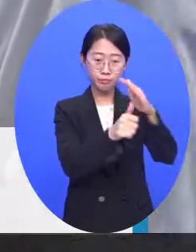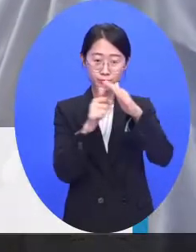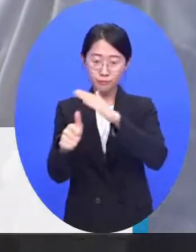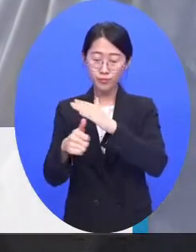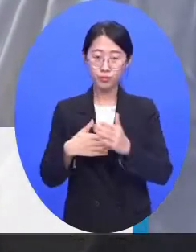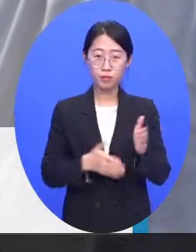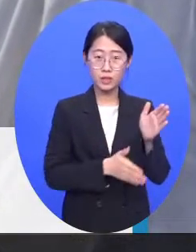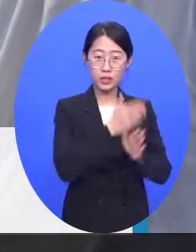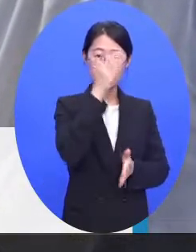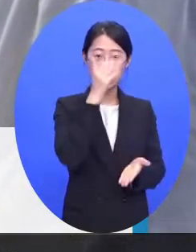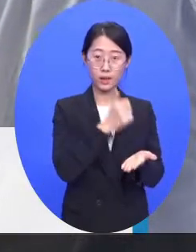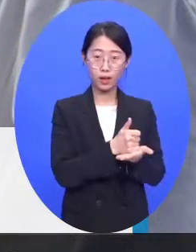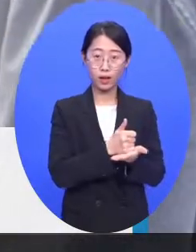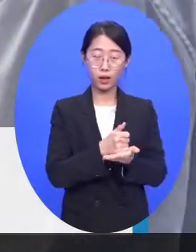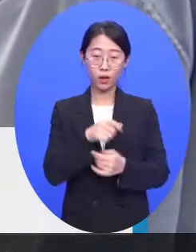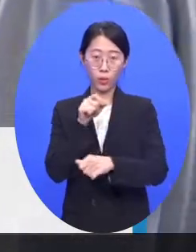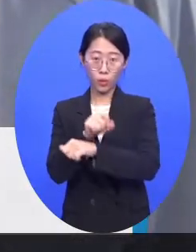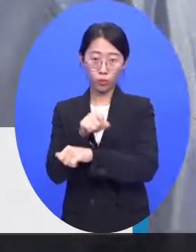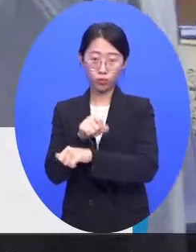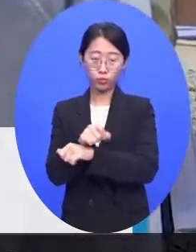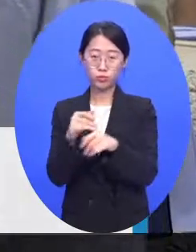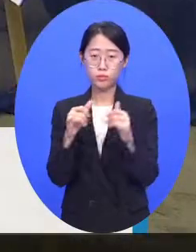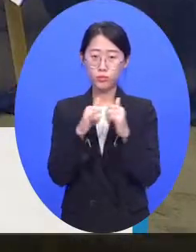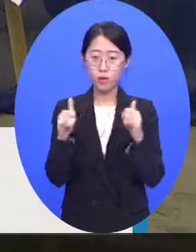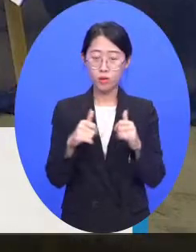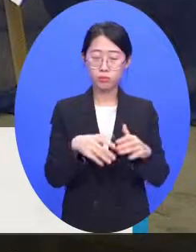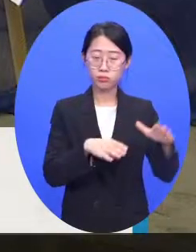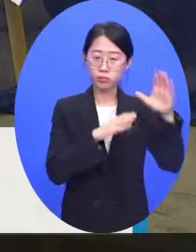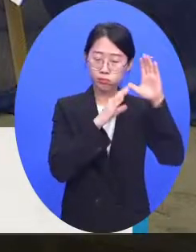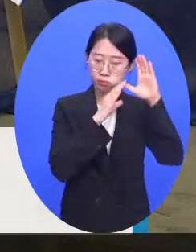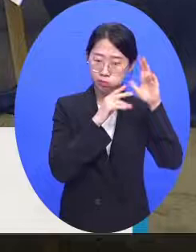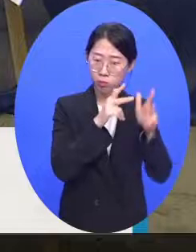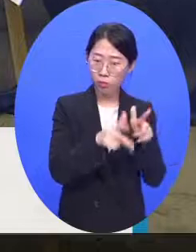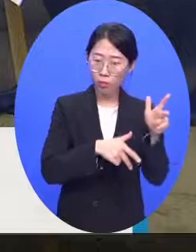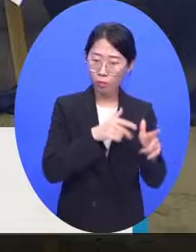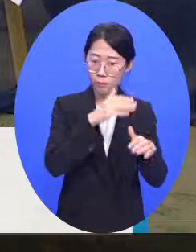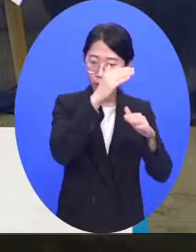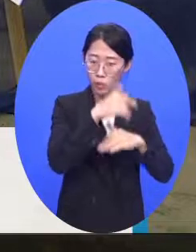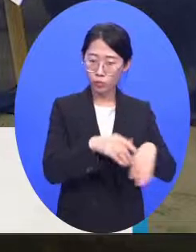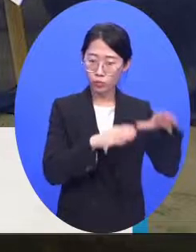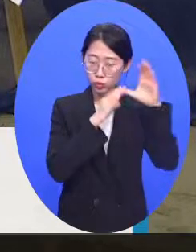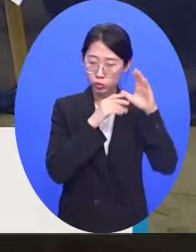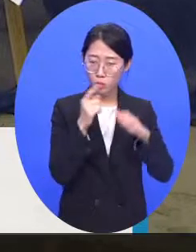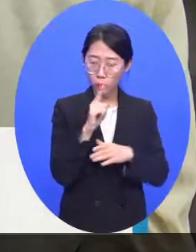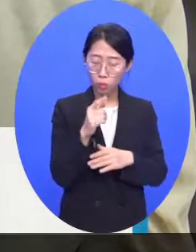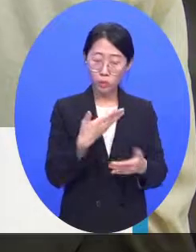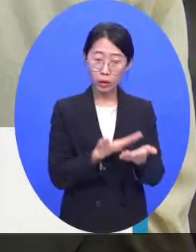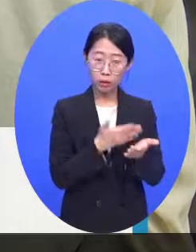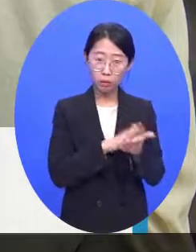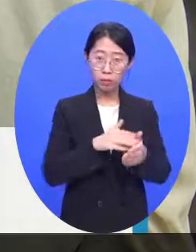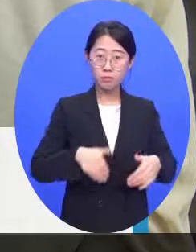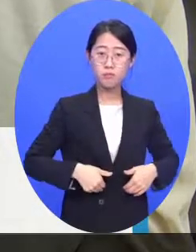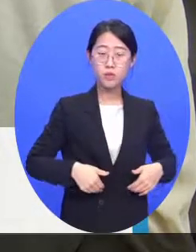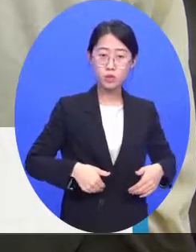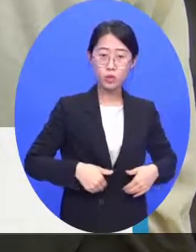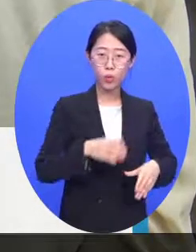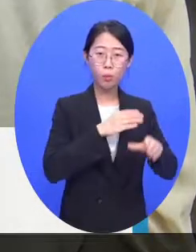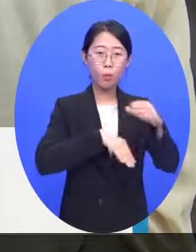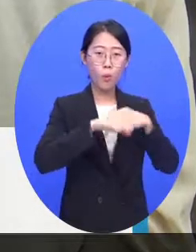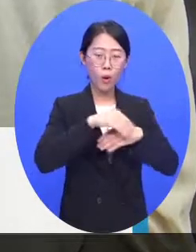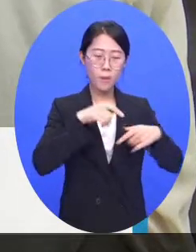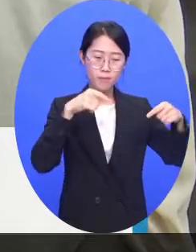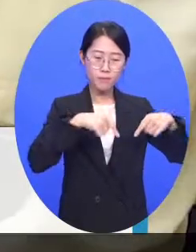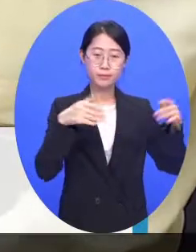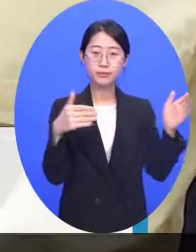곳으로 현장 점검에 나선 박상돈 천안시장과 관계 공무원들은 현장에서 사업 현황을 보고받고 개선이 필요한 사항에